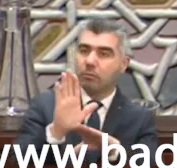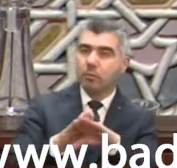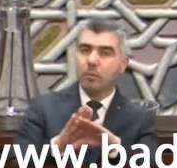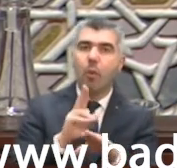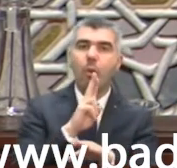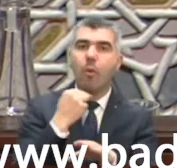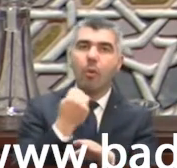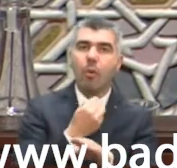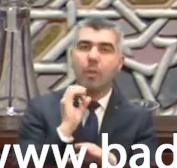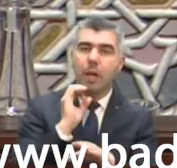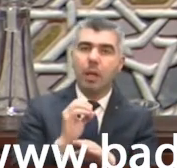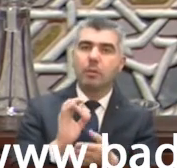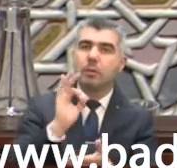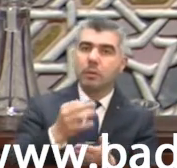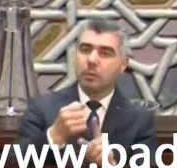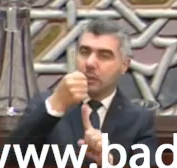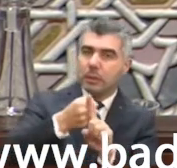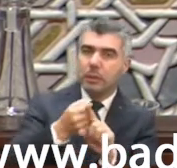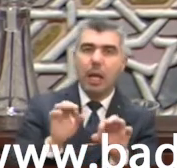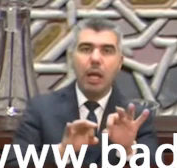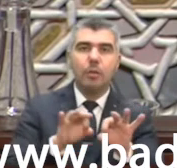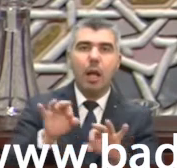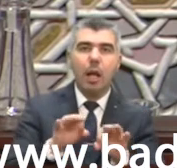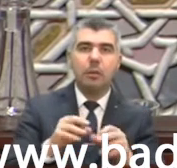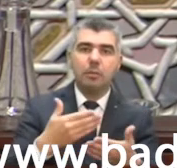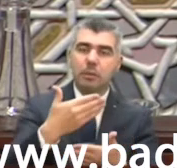الحكومة والشروع ومواصلة الإجراءات للنظر في